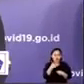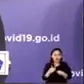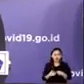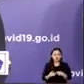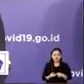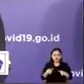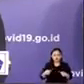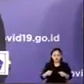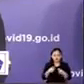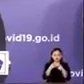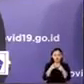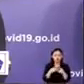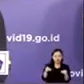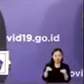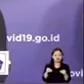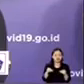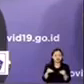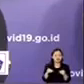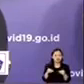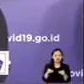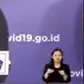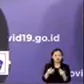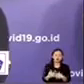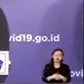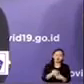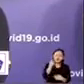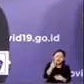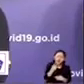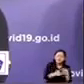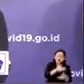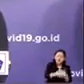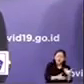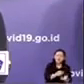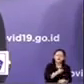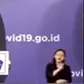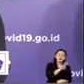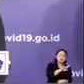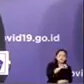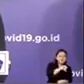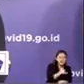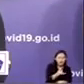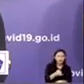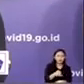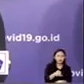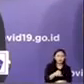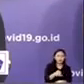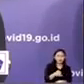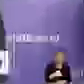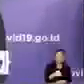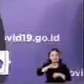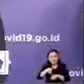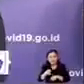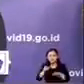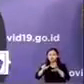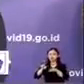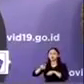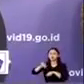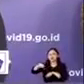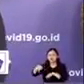ikuti mulai bertahap mulai dari 24 jam 48 jam dan 72 jam maka virus tersebut